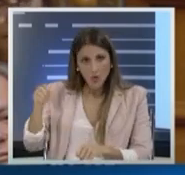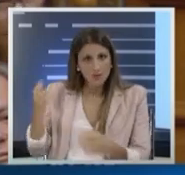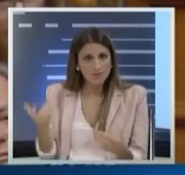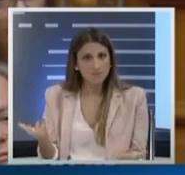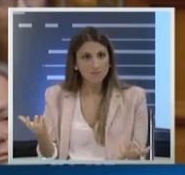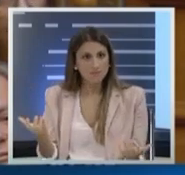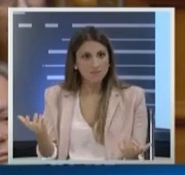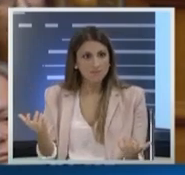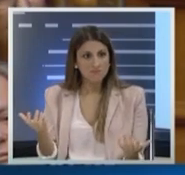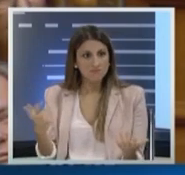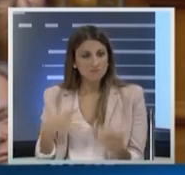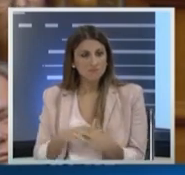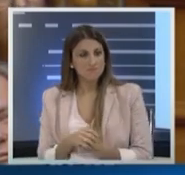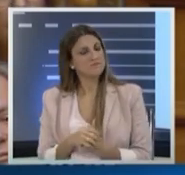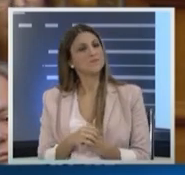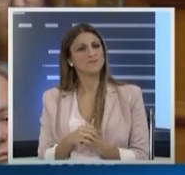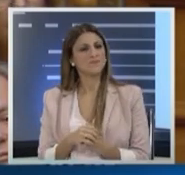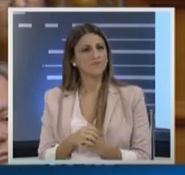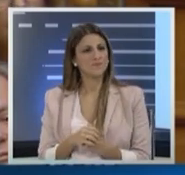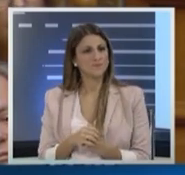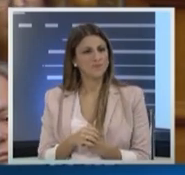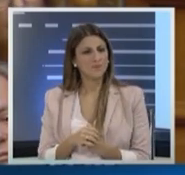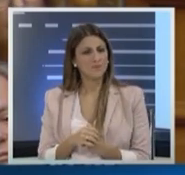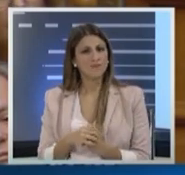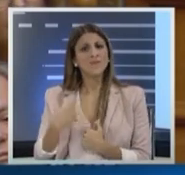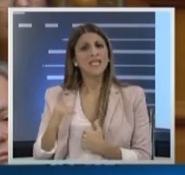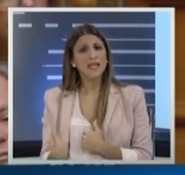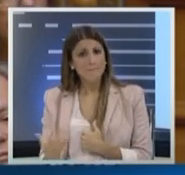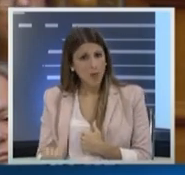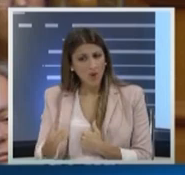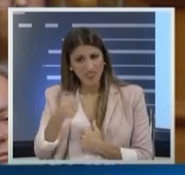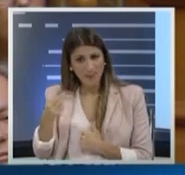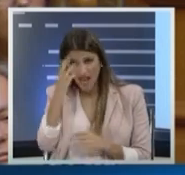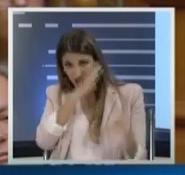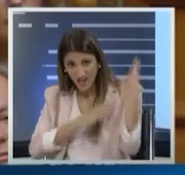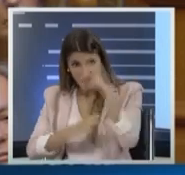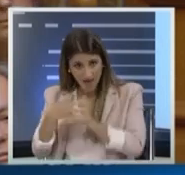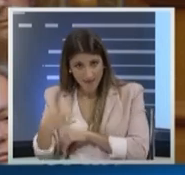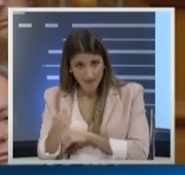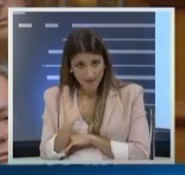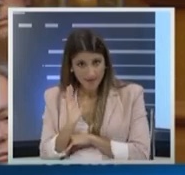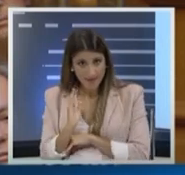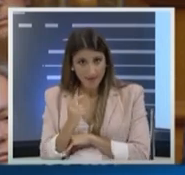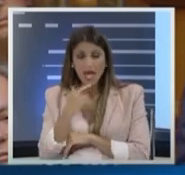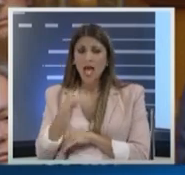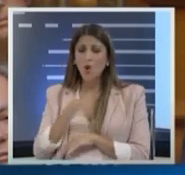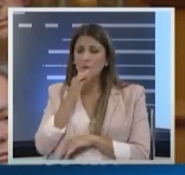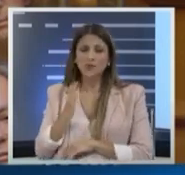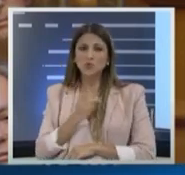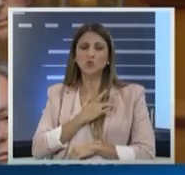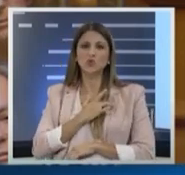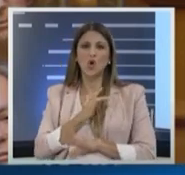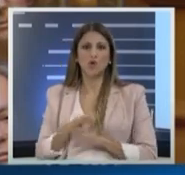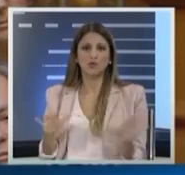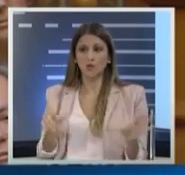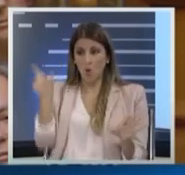σοκαριστική, είπα εγώ στην ομιλία μου, και μια κρυφή ατζέντα, και περιέγραψα το δημιουργικό σοκ που περνάει